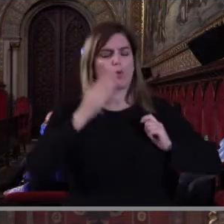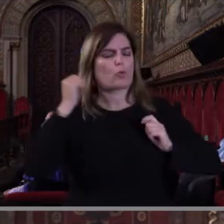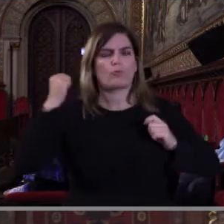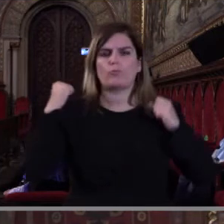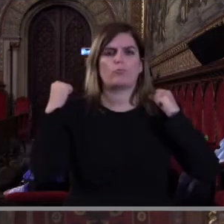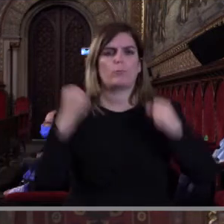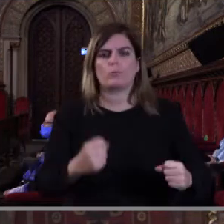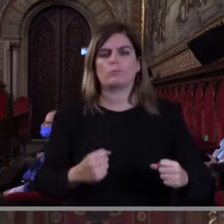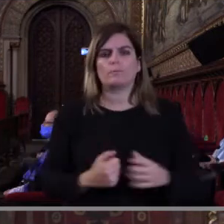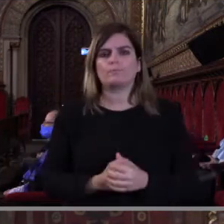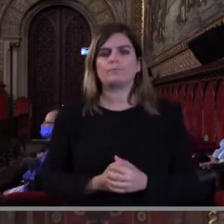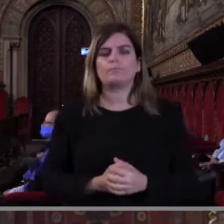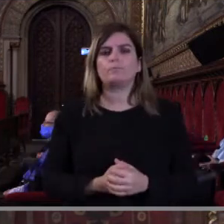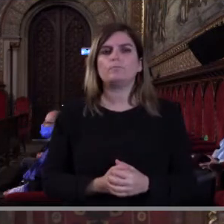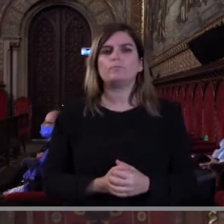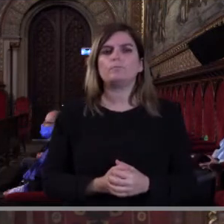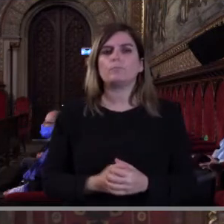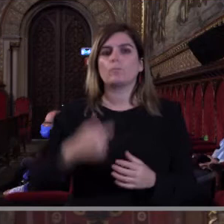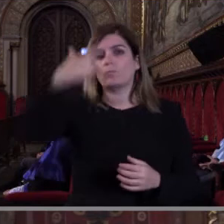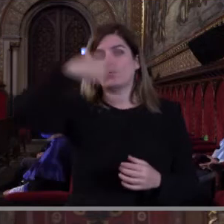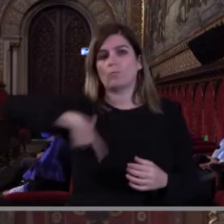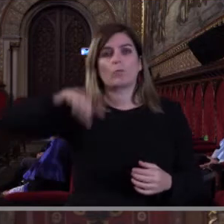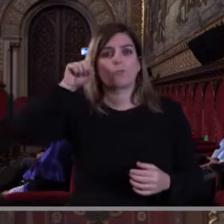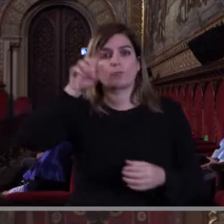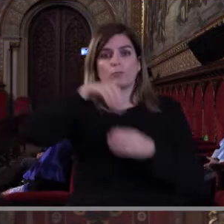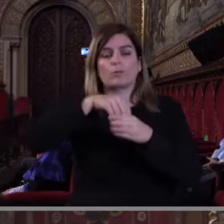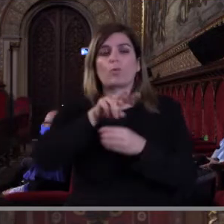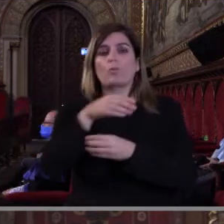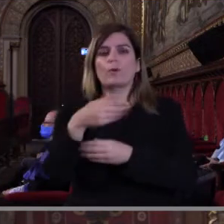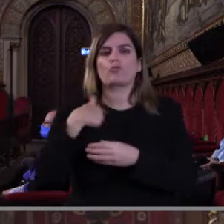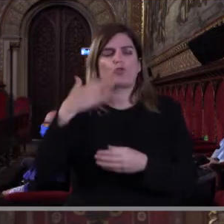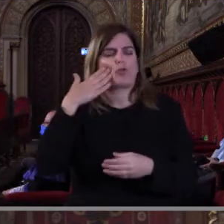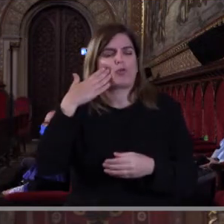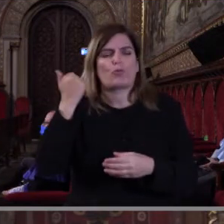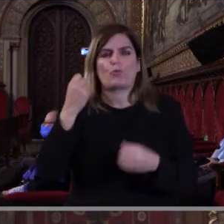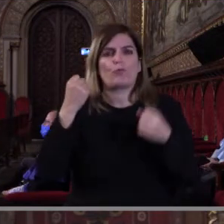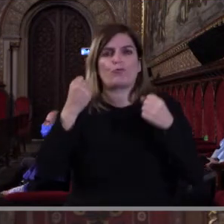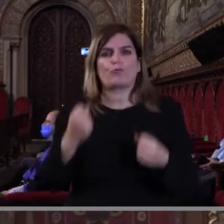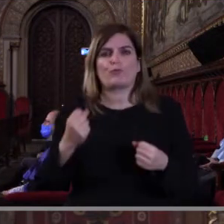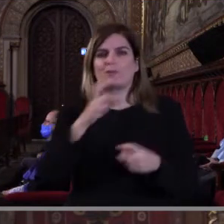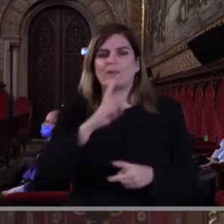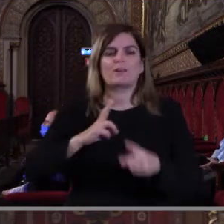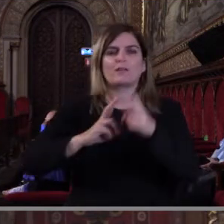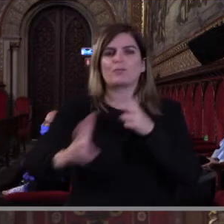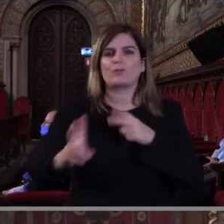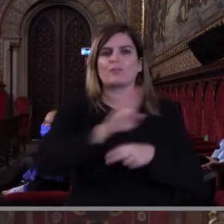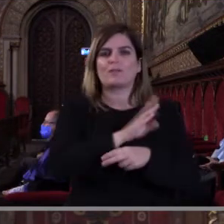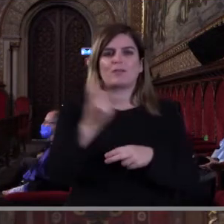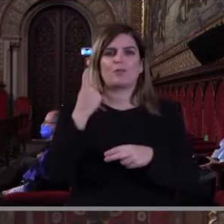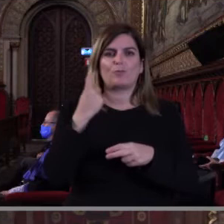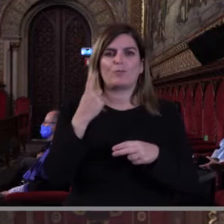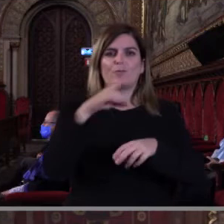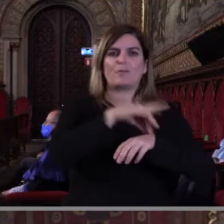d'orgull. Com a professor de la Universitat de Barcelona, estic orgullós de la resposta massiva dels alumnes de